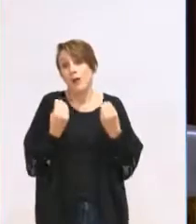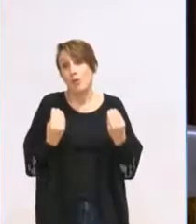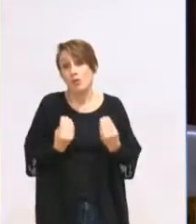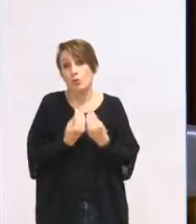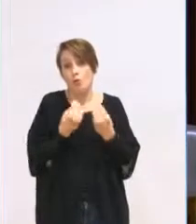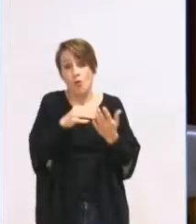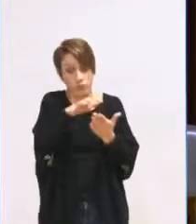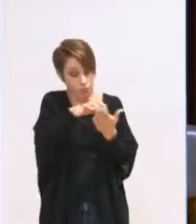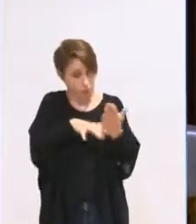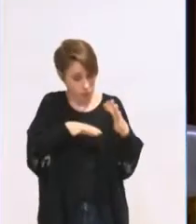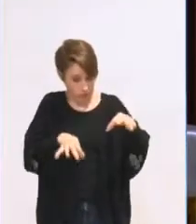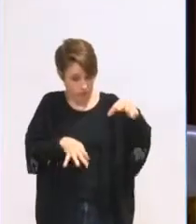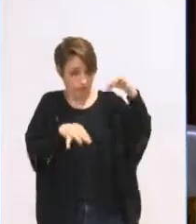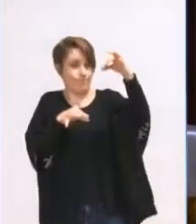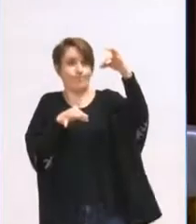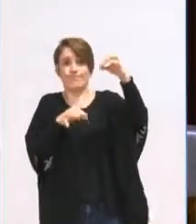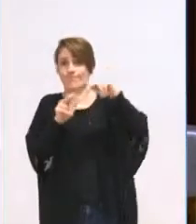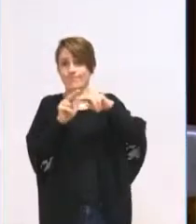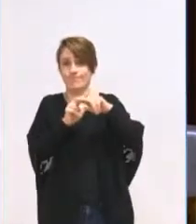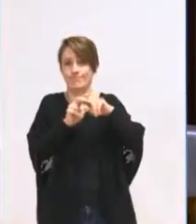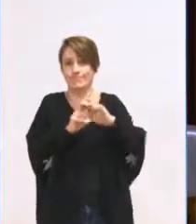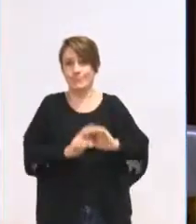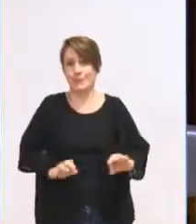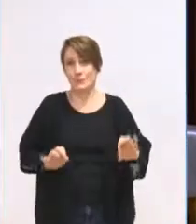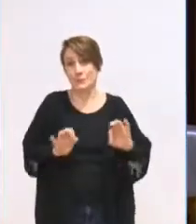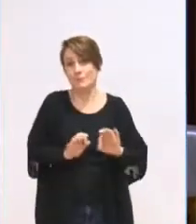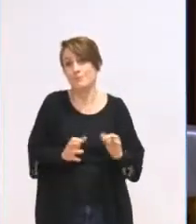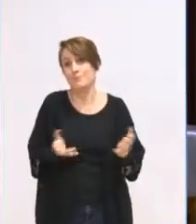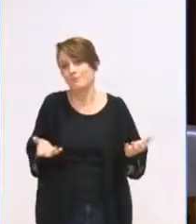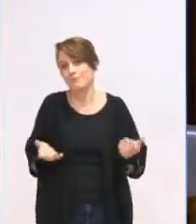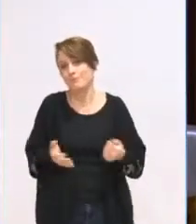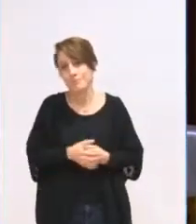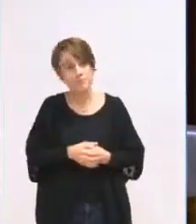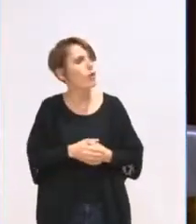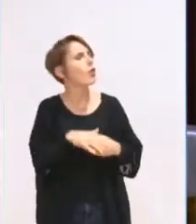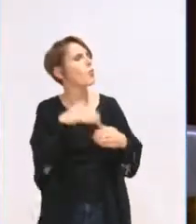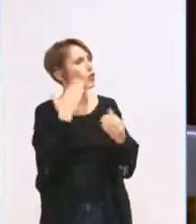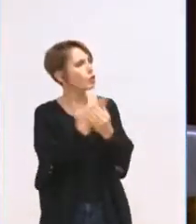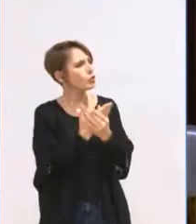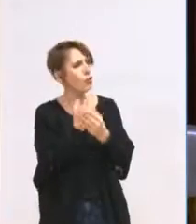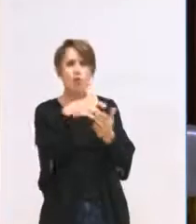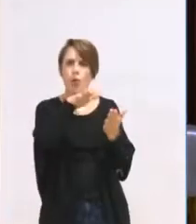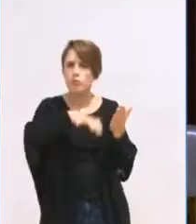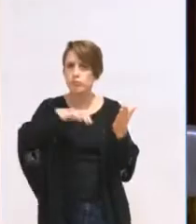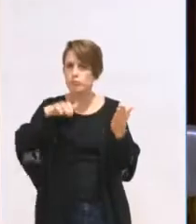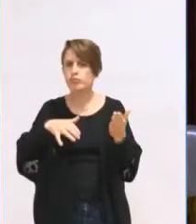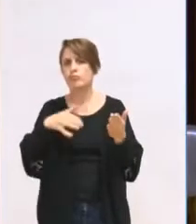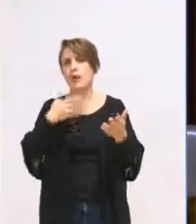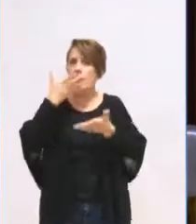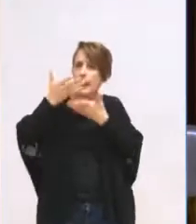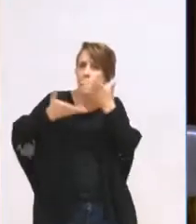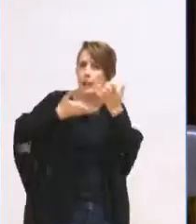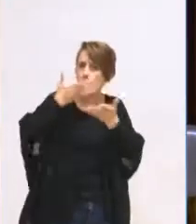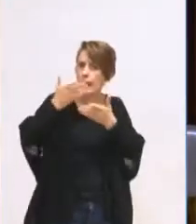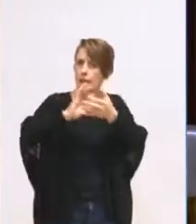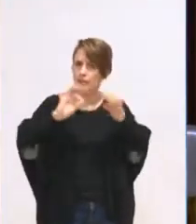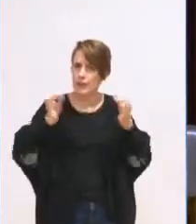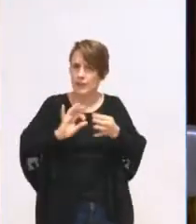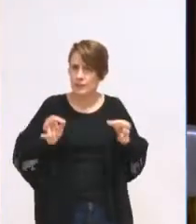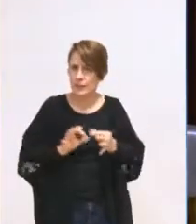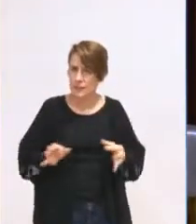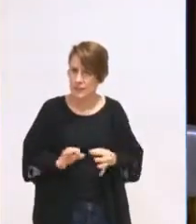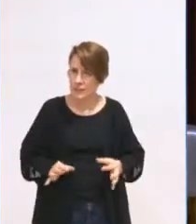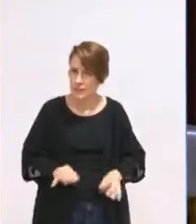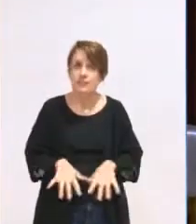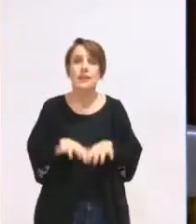dans vos documents, dans votre document, qui pourtant est très phrasé et qui comporte